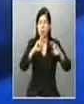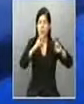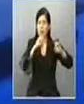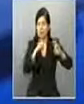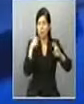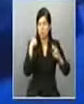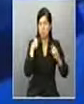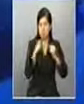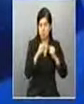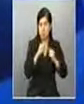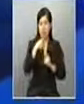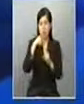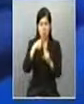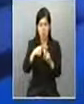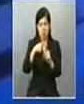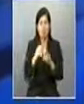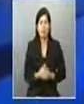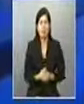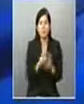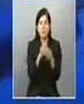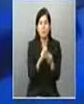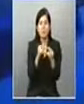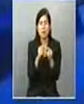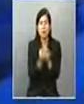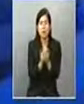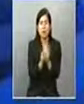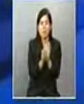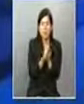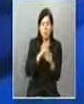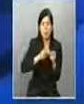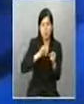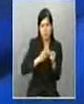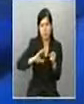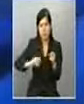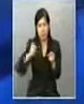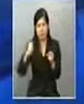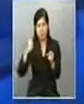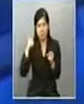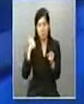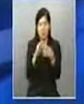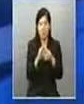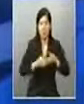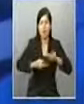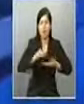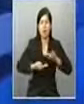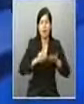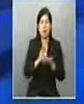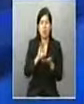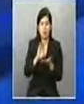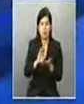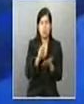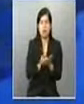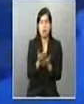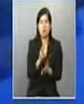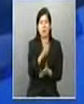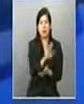วกนะคะผลักดันทำให้ทิศทางของราคาน้ำมันนั้นปรับตัวดีขึ้นแล้วก็ไปหนุนนำในบรรยากาศการซื้อขายของตลาดหุ้นในโซนยุโรปสหรั